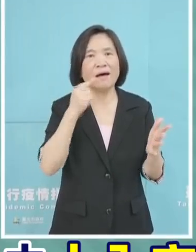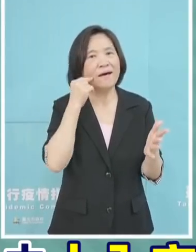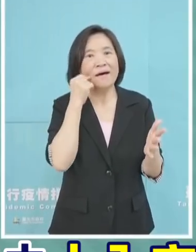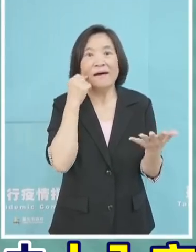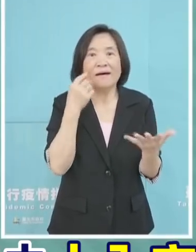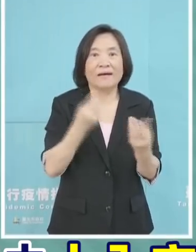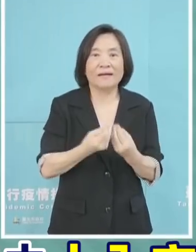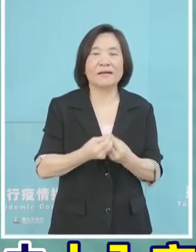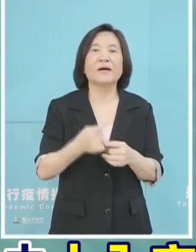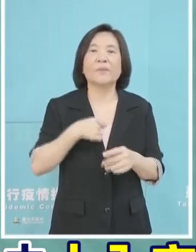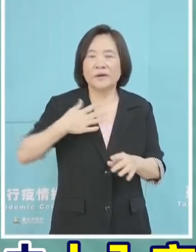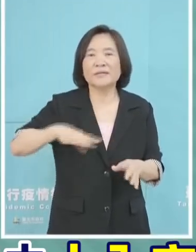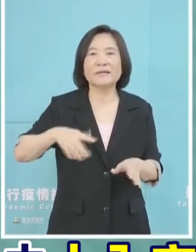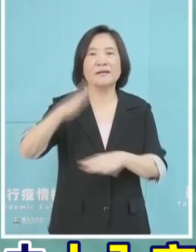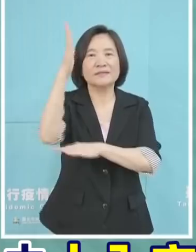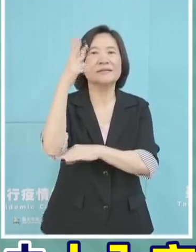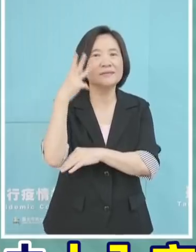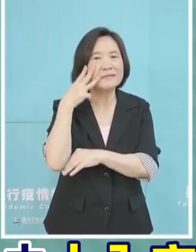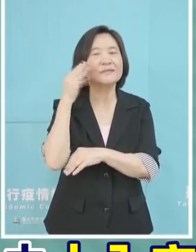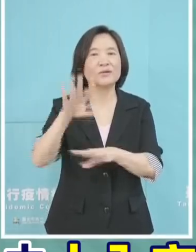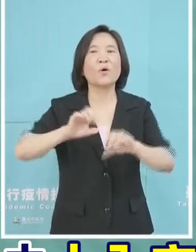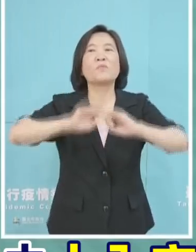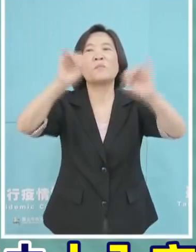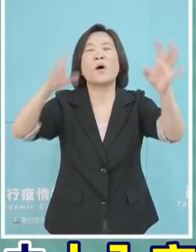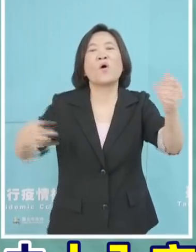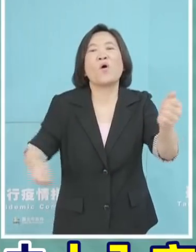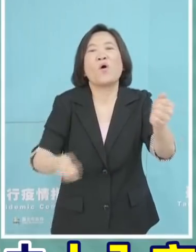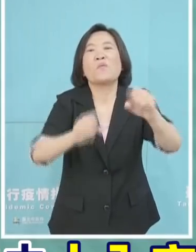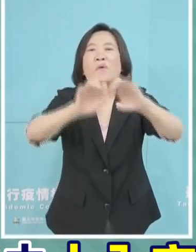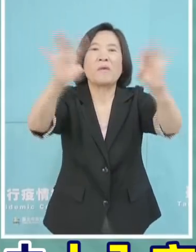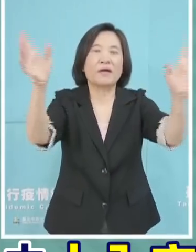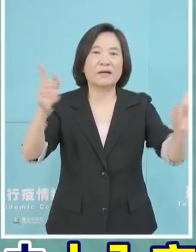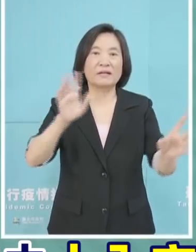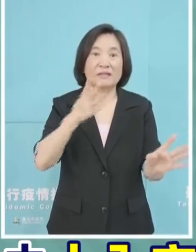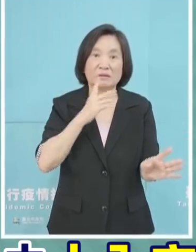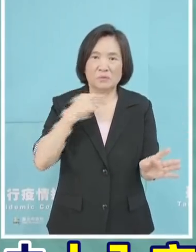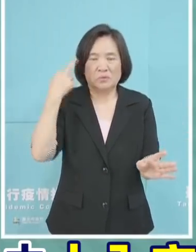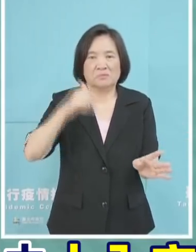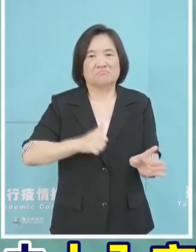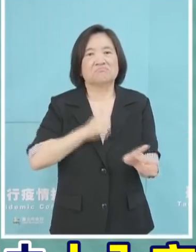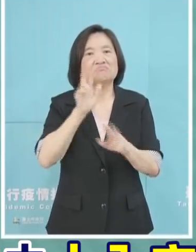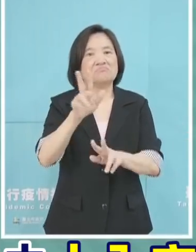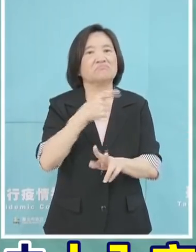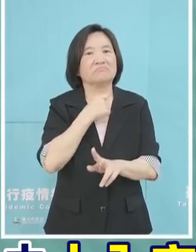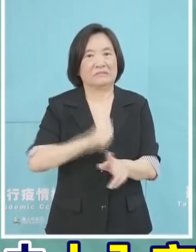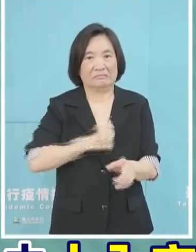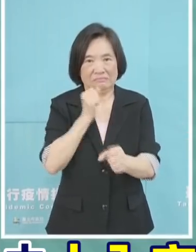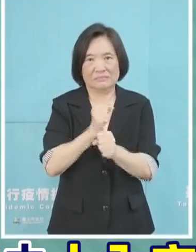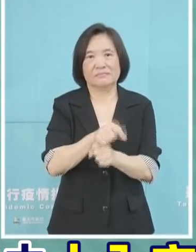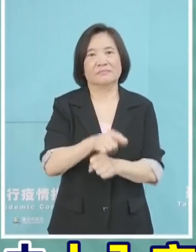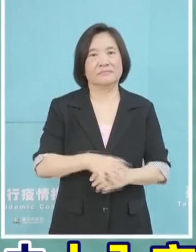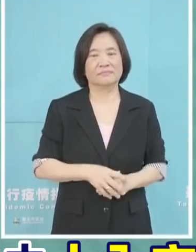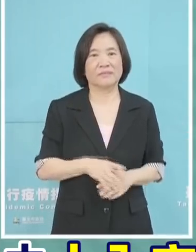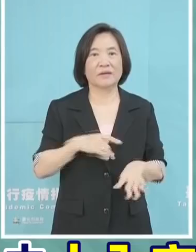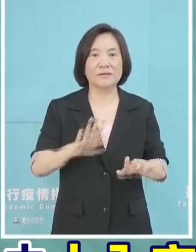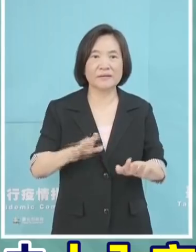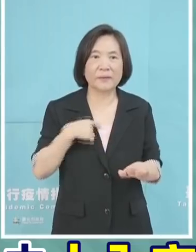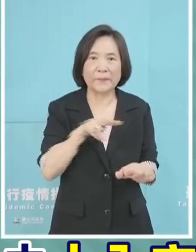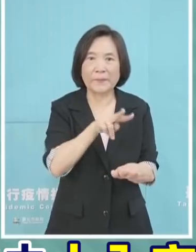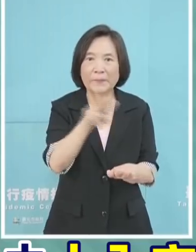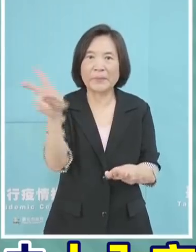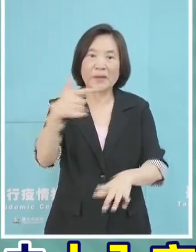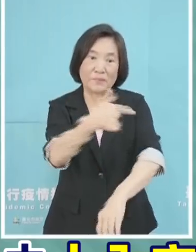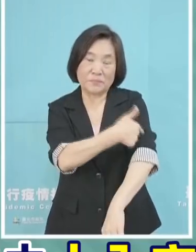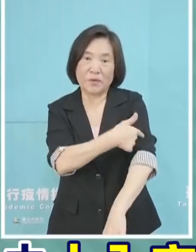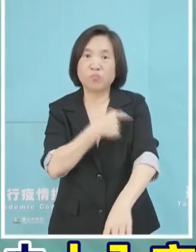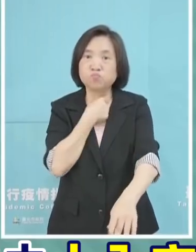样的，我也知道政治上还是有宣传的哈，不过还是要务实，你知道哈。现在我们市面上很希望打到疫